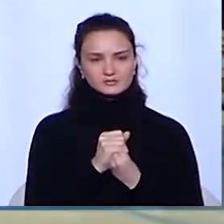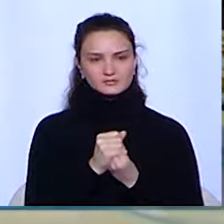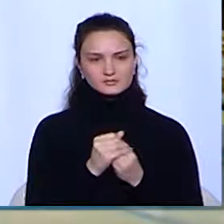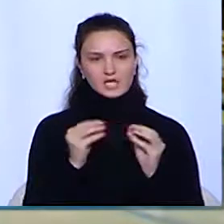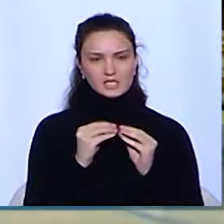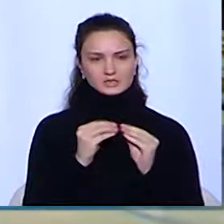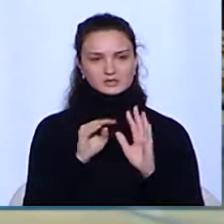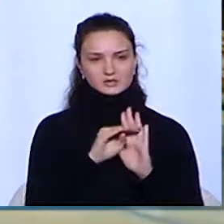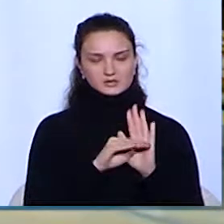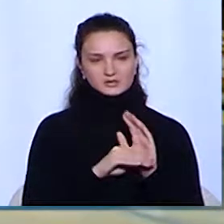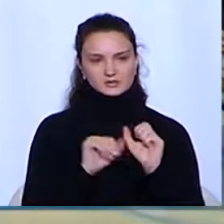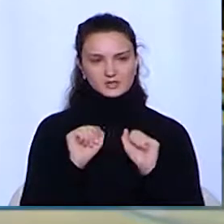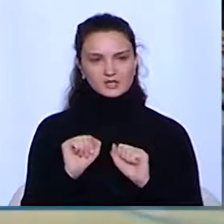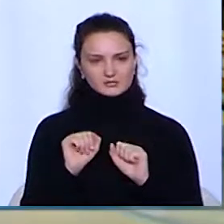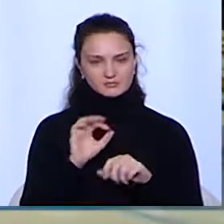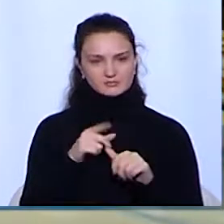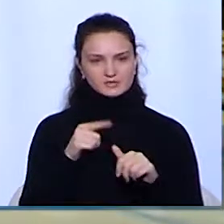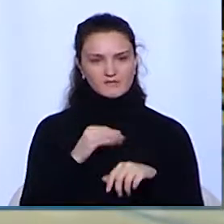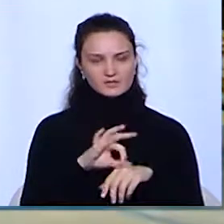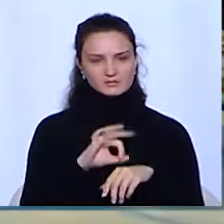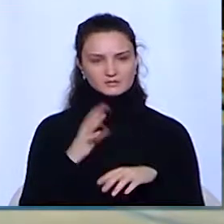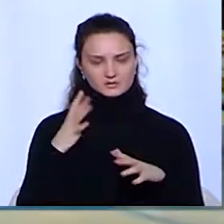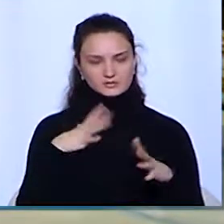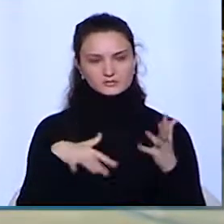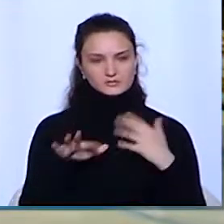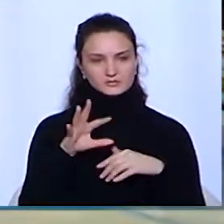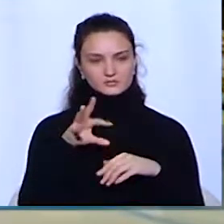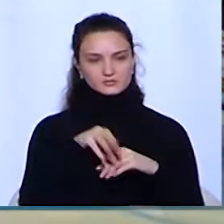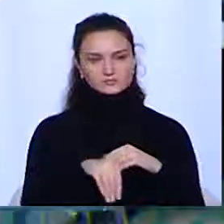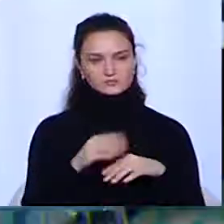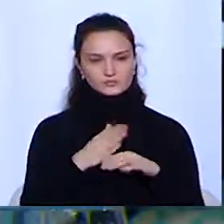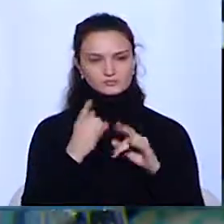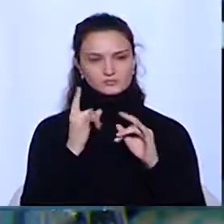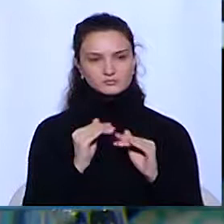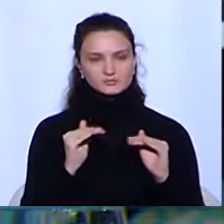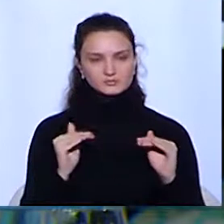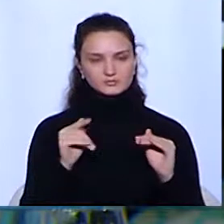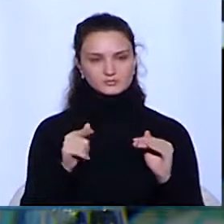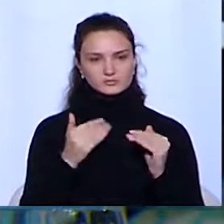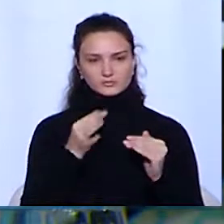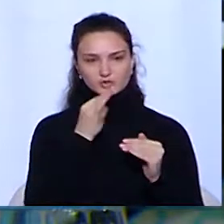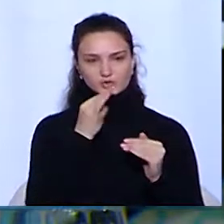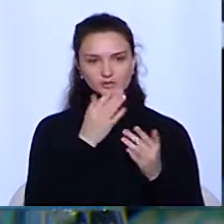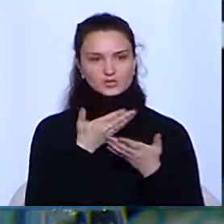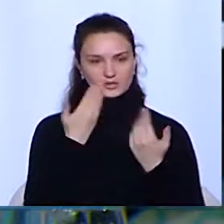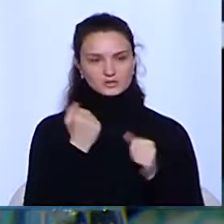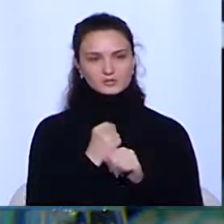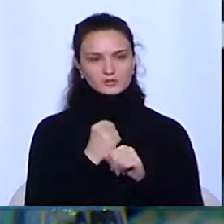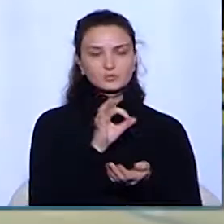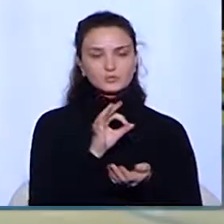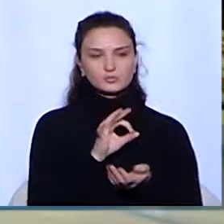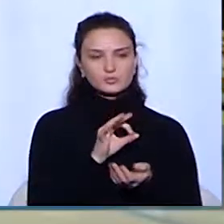10 დაავადებისაგან, რომელიც საქართველოსთვის რეკომენდებული არის ბავშვთა იმუნიზაციისთვის, ჯერ არ შეუქმნია